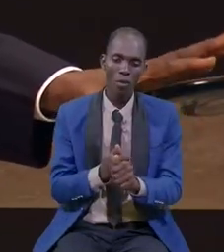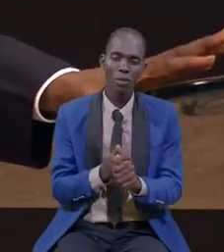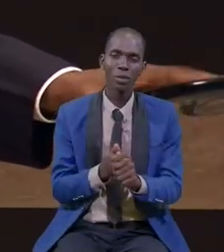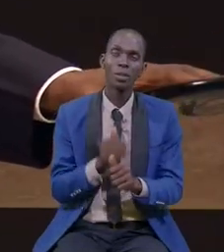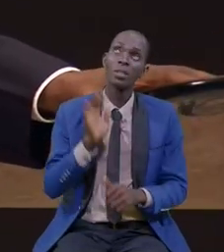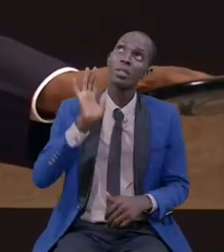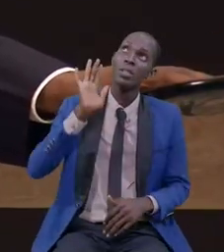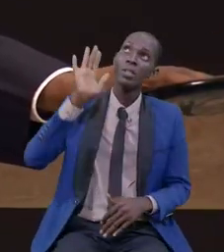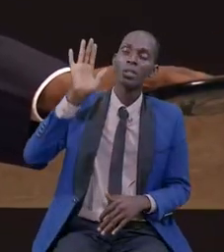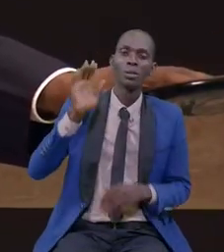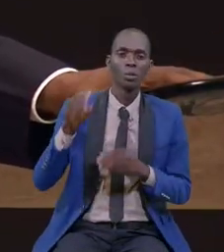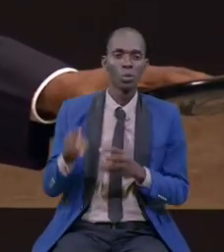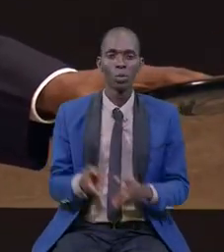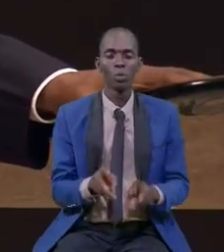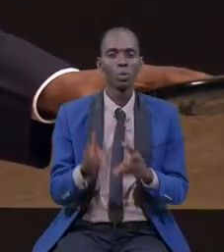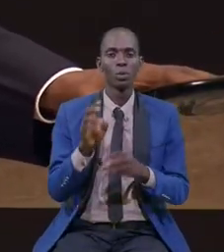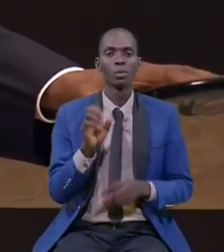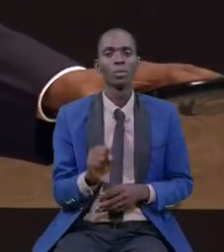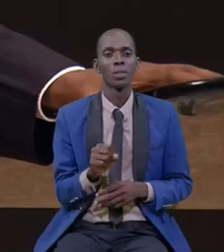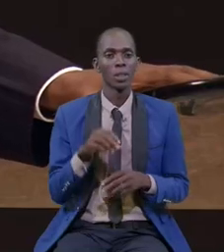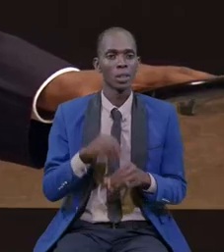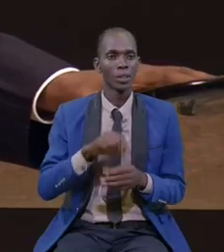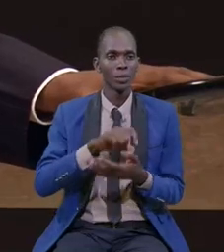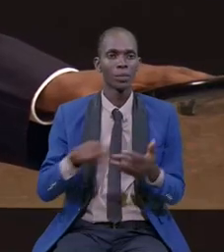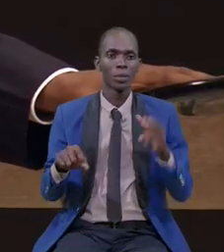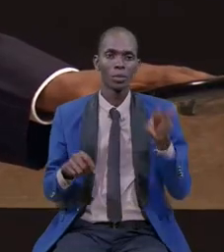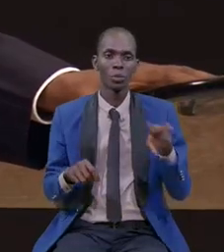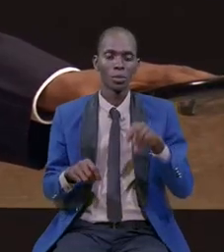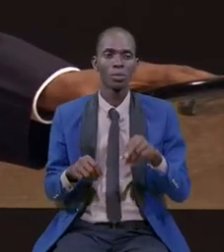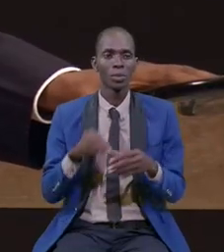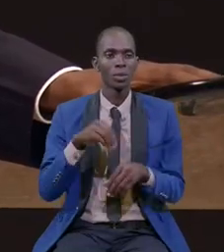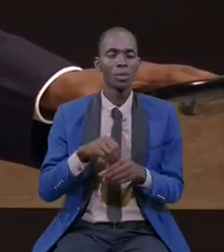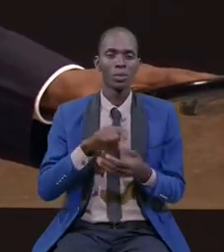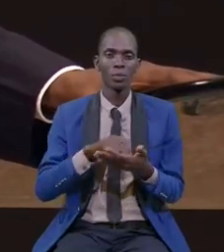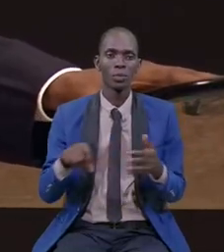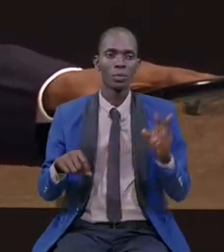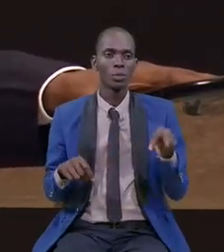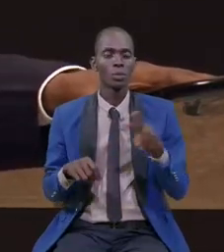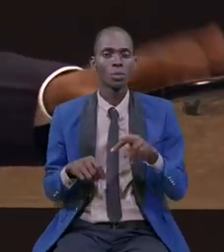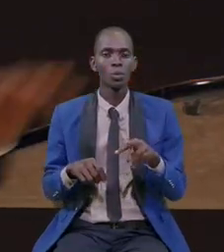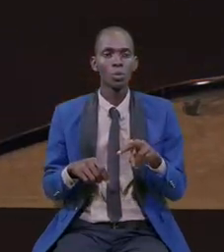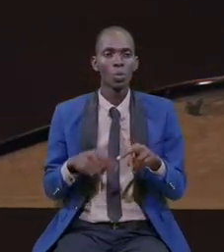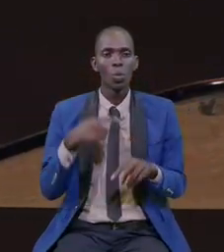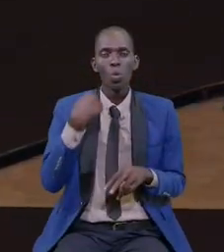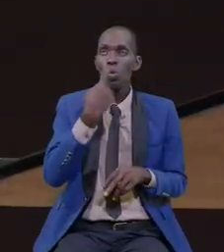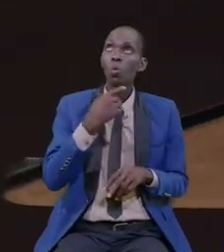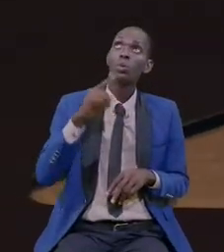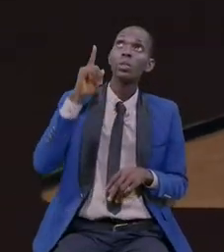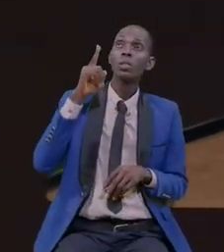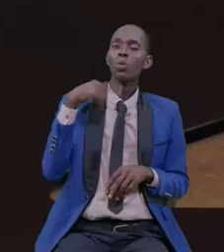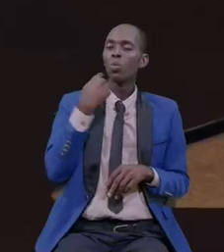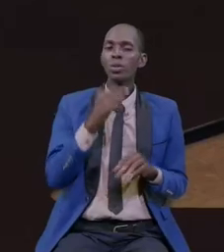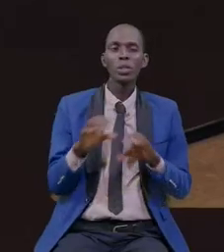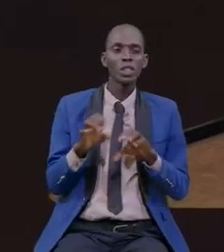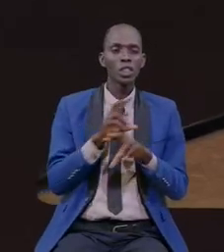ces traces verset 22 verset 22 il dit lui qui n'a point